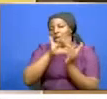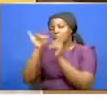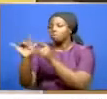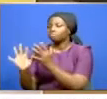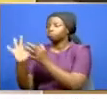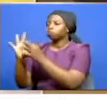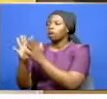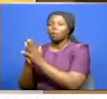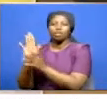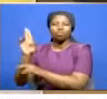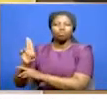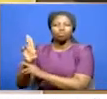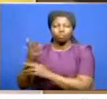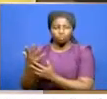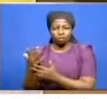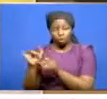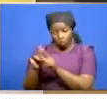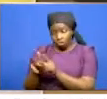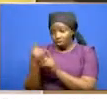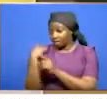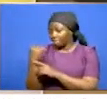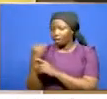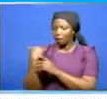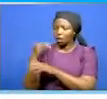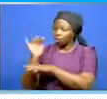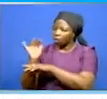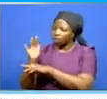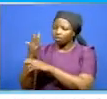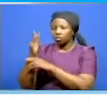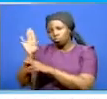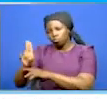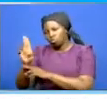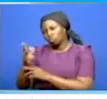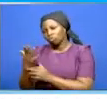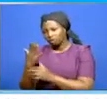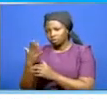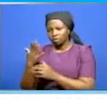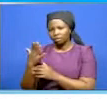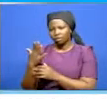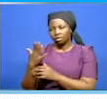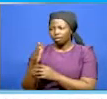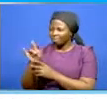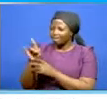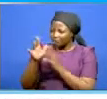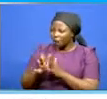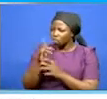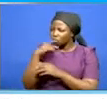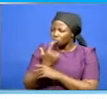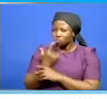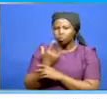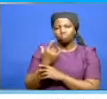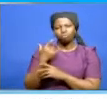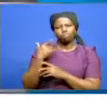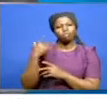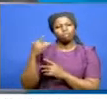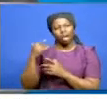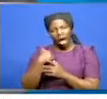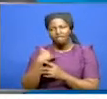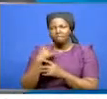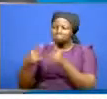is my president. Uh-huh. I voted for him. Uh-huh. I supported him. Uh-huh. Uhuru Kenyatta. Huyo mtu ambaye umepiga alipigana na baba